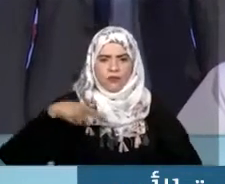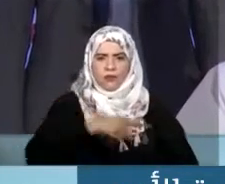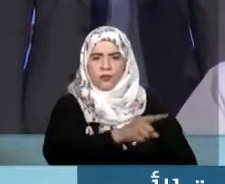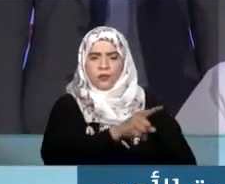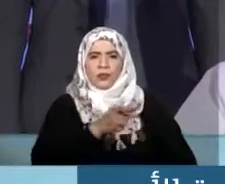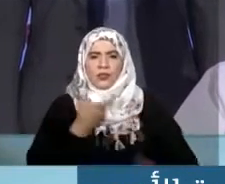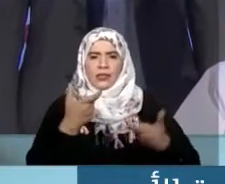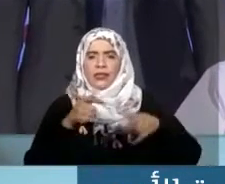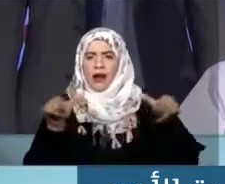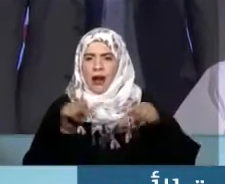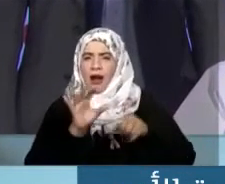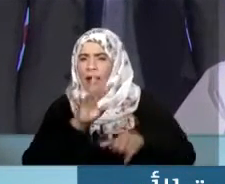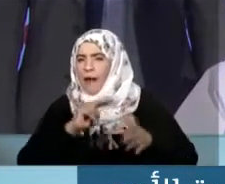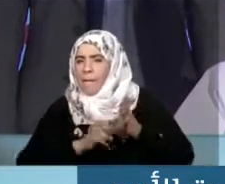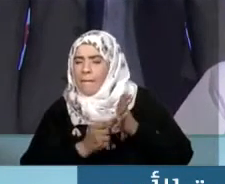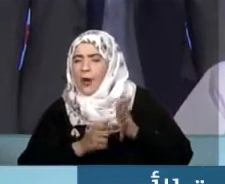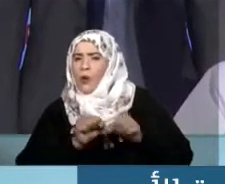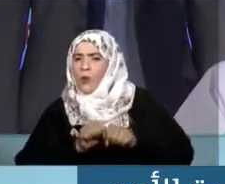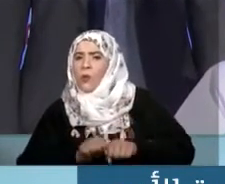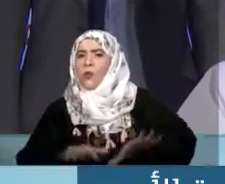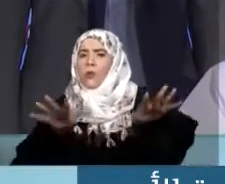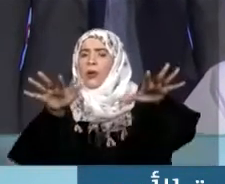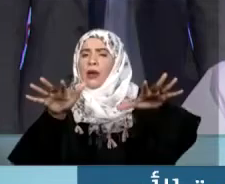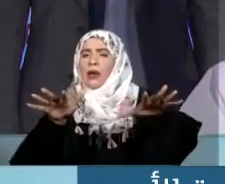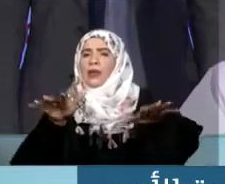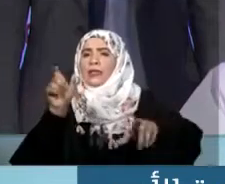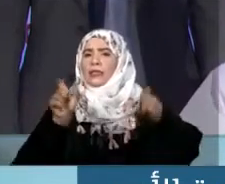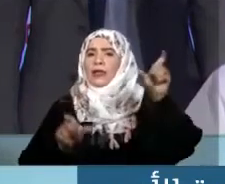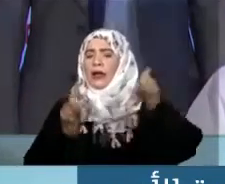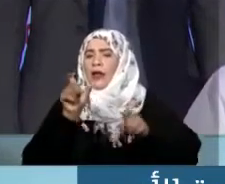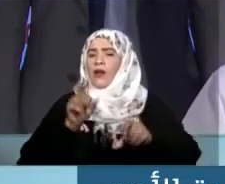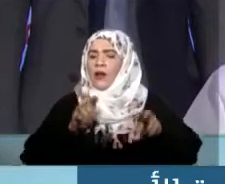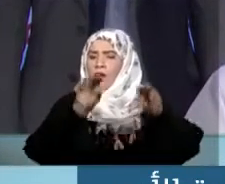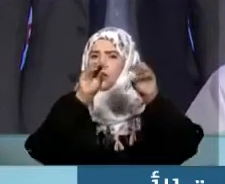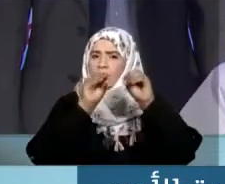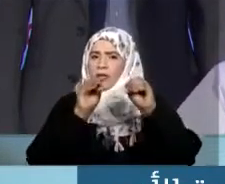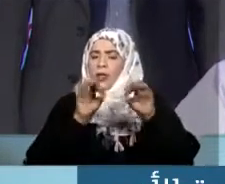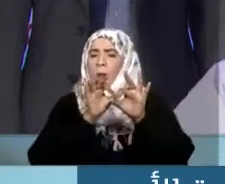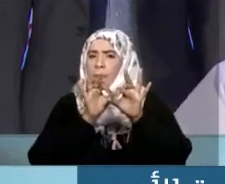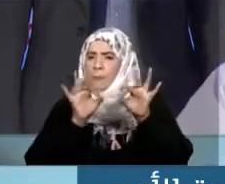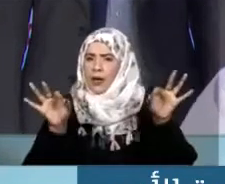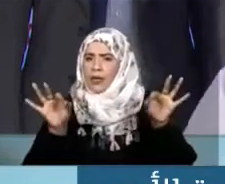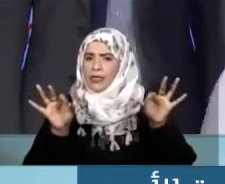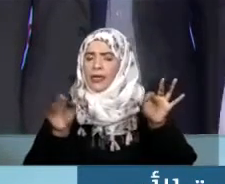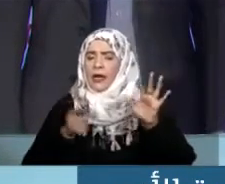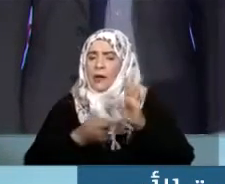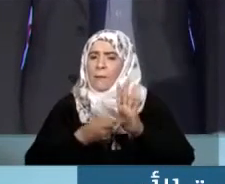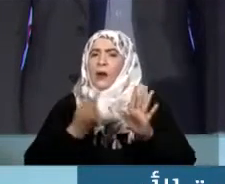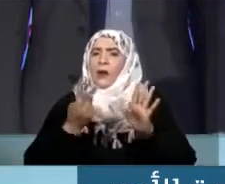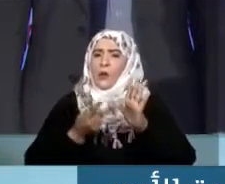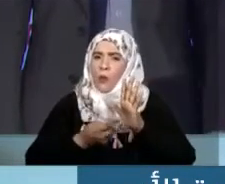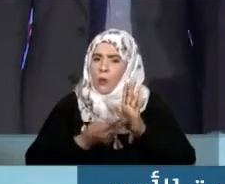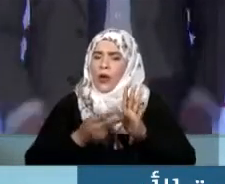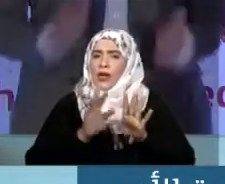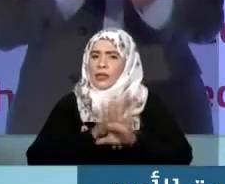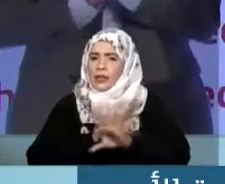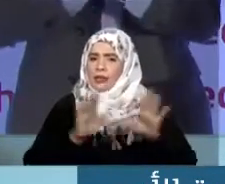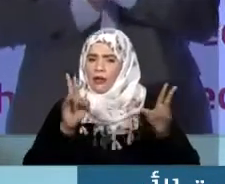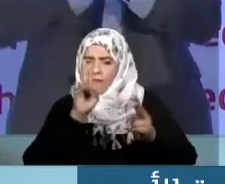على خلفية الشركة الكبيرة في هذا المجال، وأيضا بعد مرحلة من